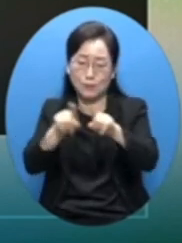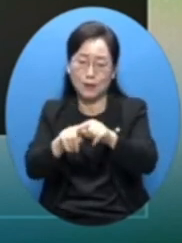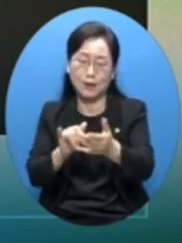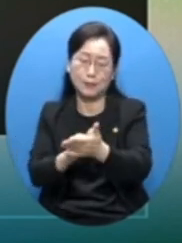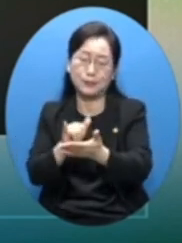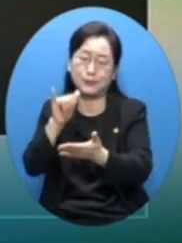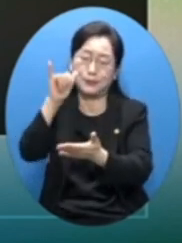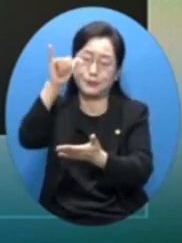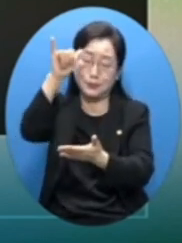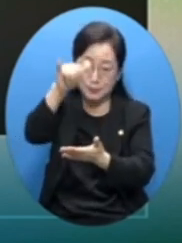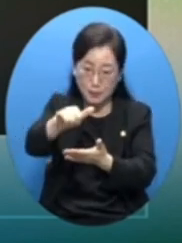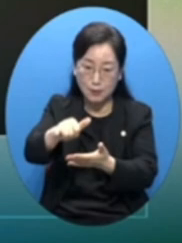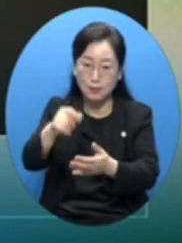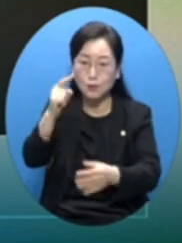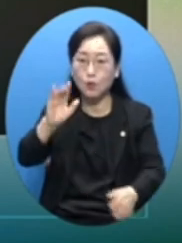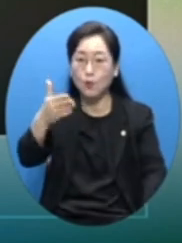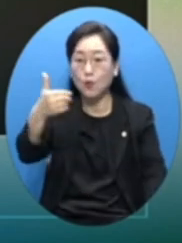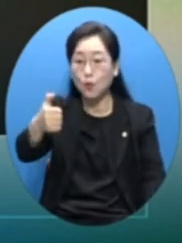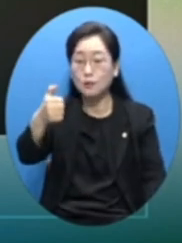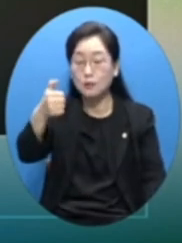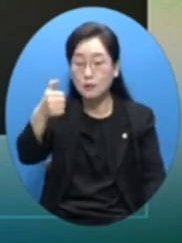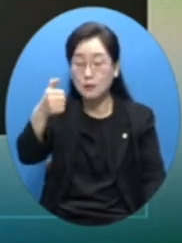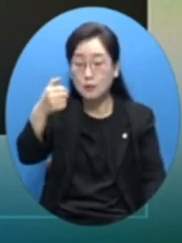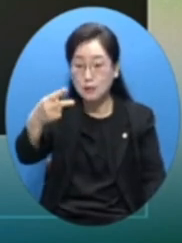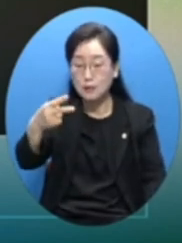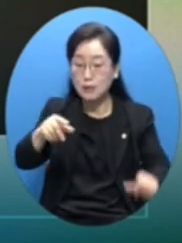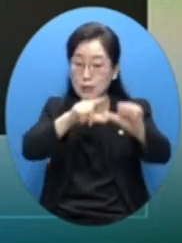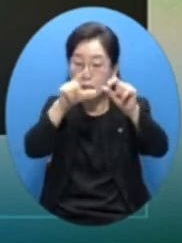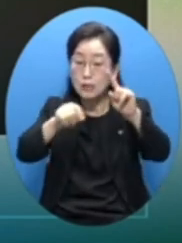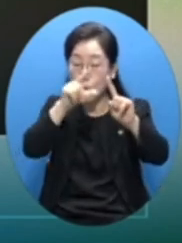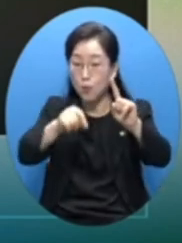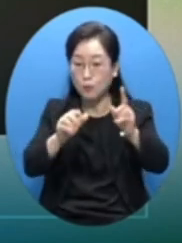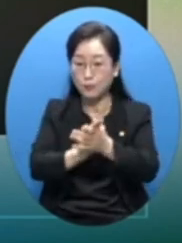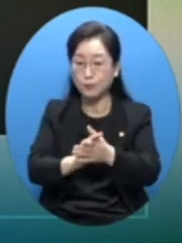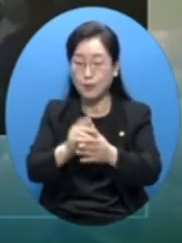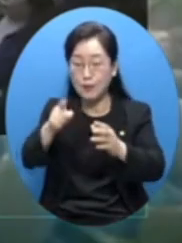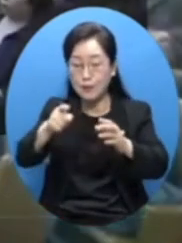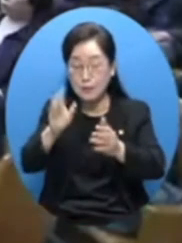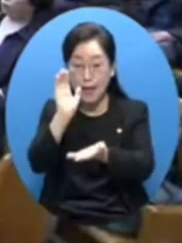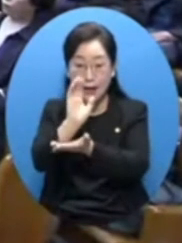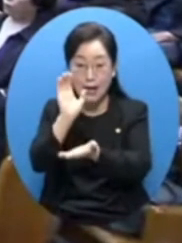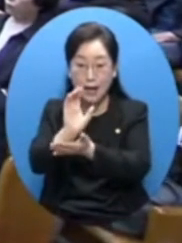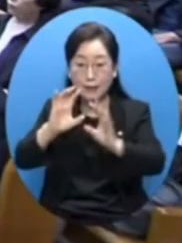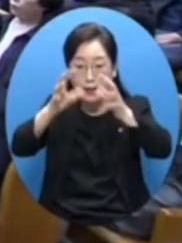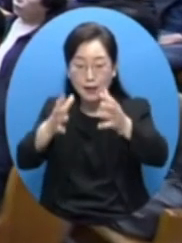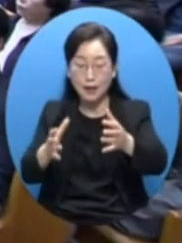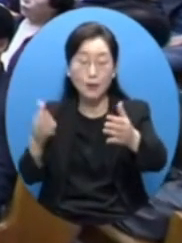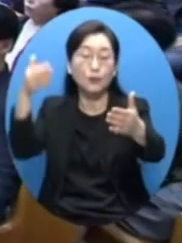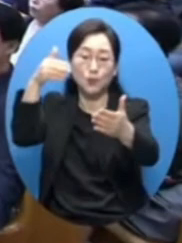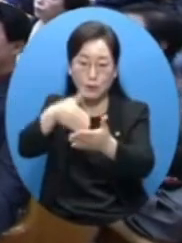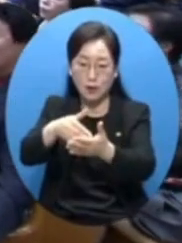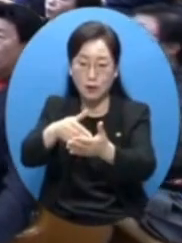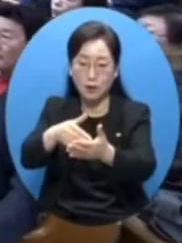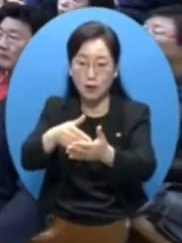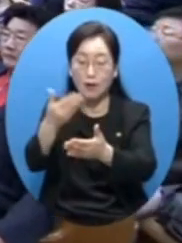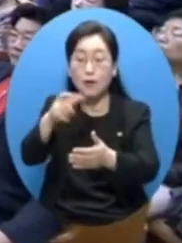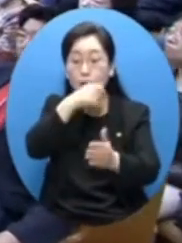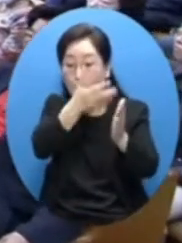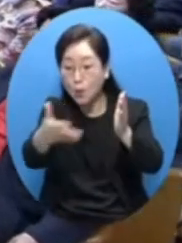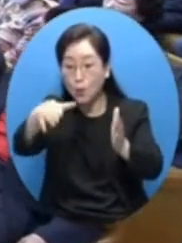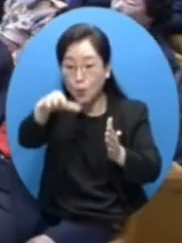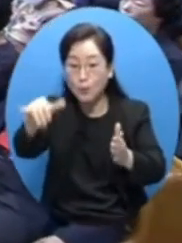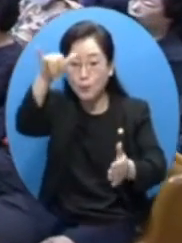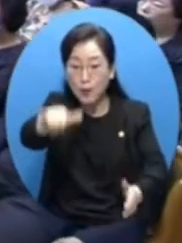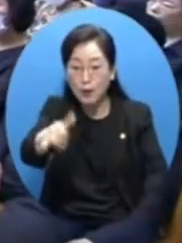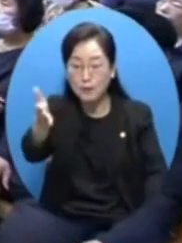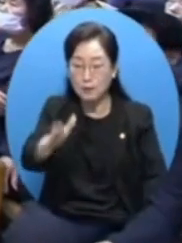그런데 1950년 1월 그들이 에콰도르 판비치 강가에 도착하였지만 그곳에 있던 아우카족들의